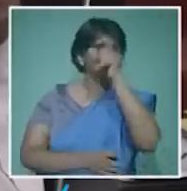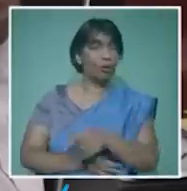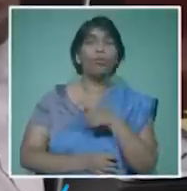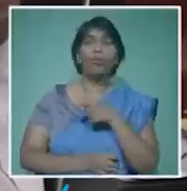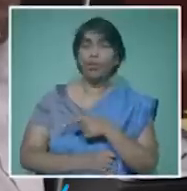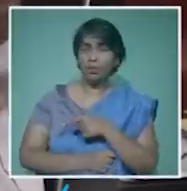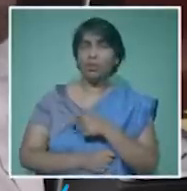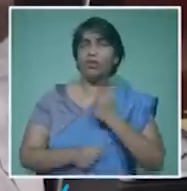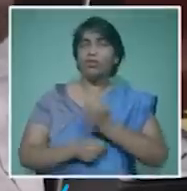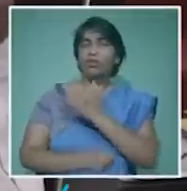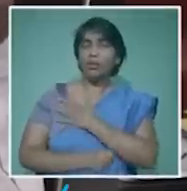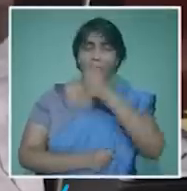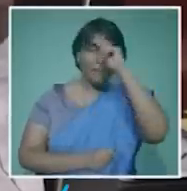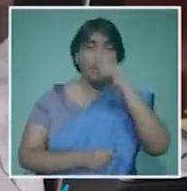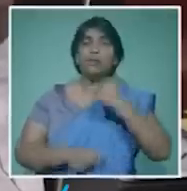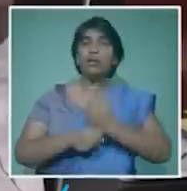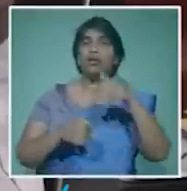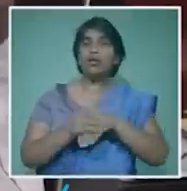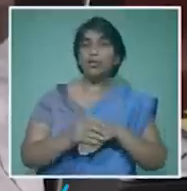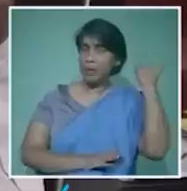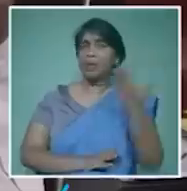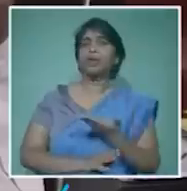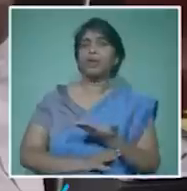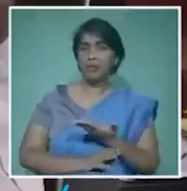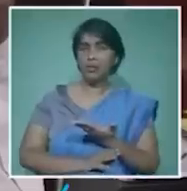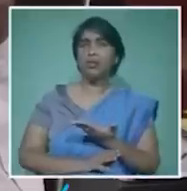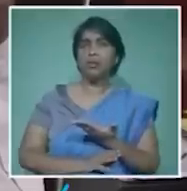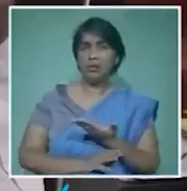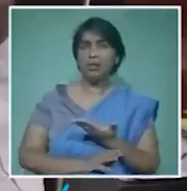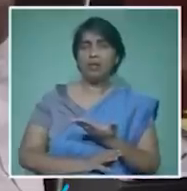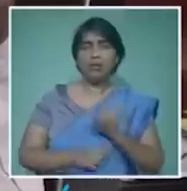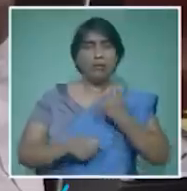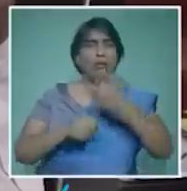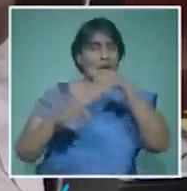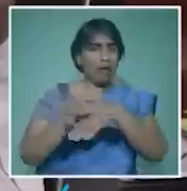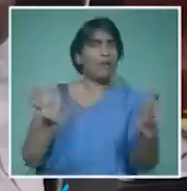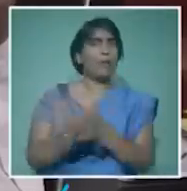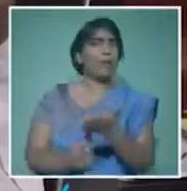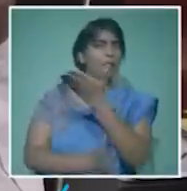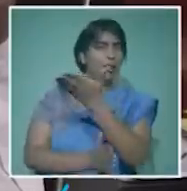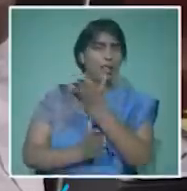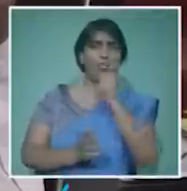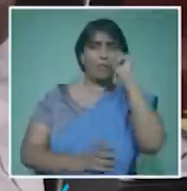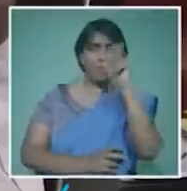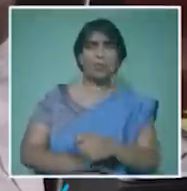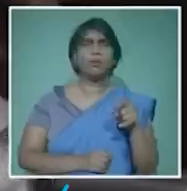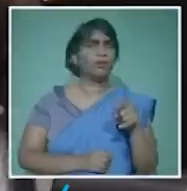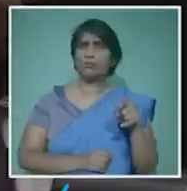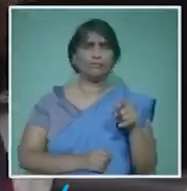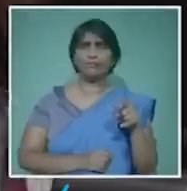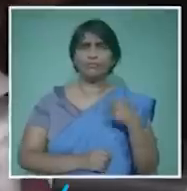මේ පුද්ගලයා ගෝඨාභය රාජපක්ෂ මහත්තයාගේ ආණ්ඩුවේ ශාස්ත්‍රාවක සභාපතිවරයෙක්. ආණ්ඩුවේ ගෝලෙක්. ආණ්ඩුවේ